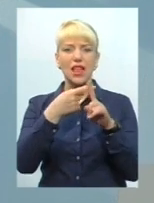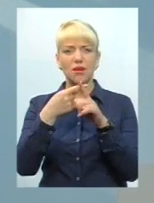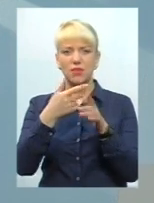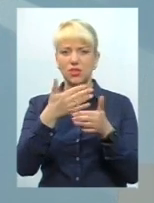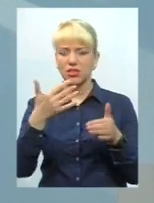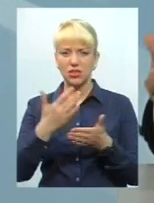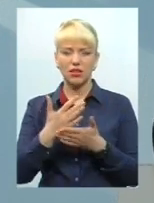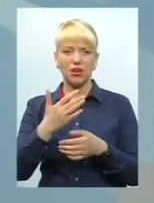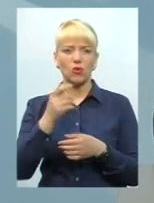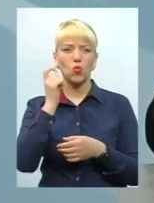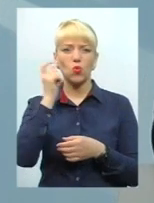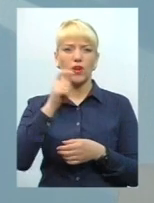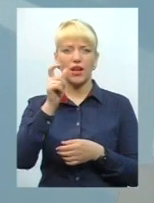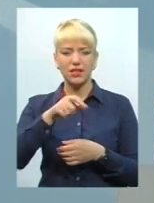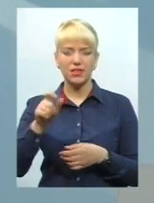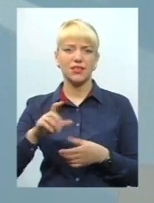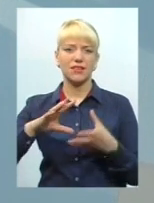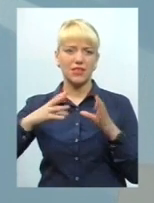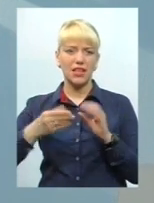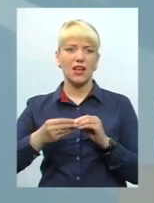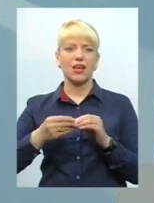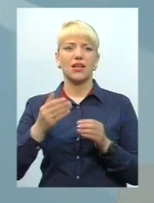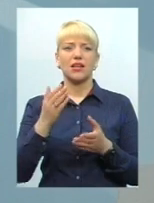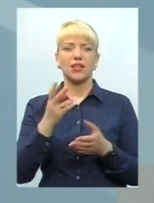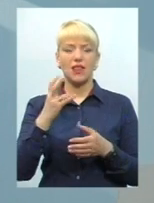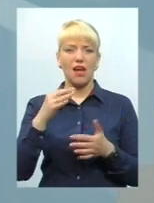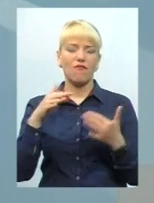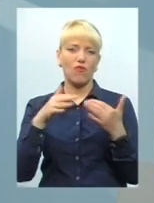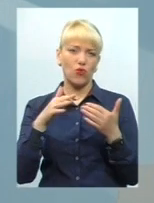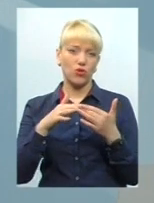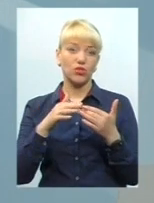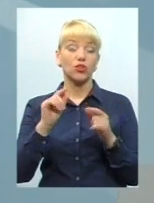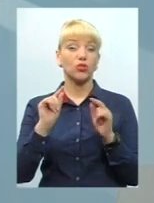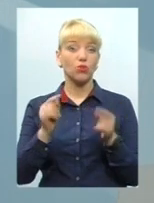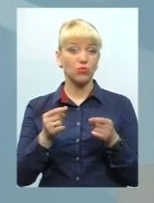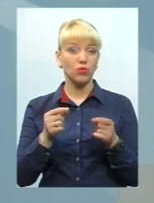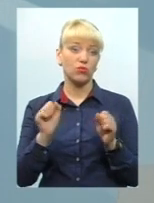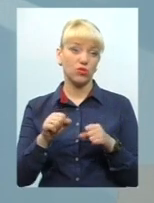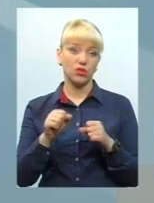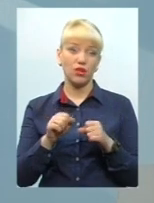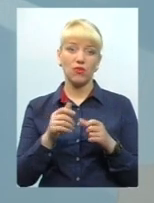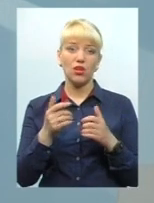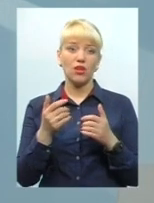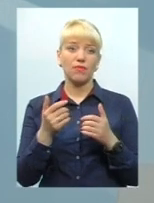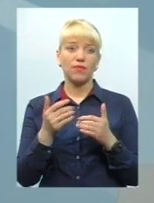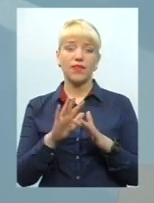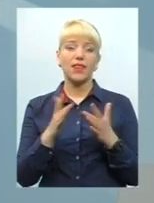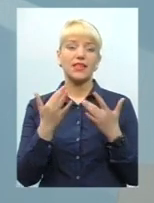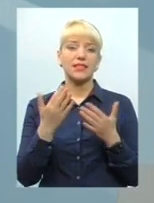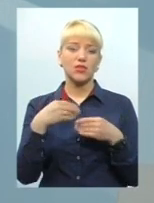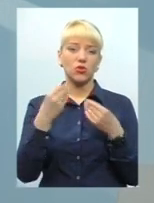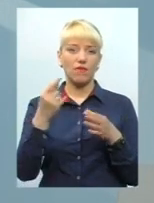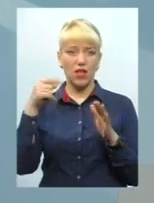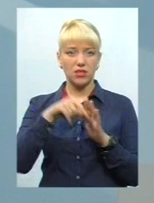знамениті українські, верніше, українські, і взагалі снайперші на фронті. Тому, можливо, не настільки їм надавалася роль,